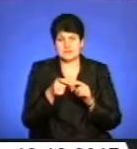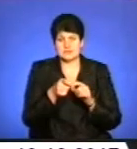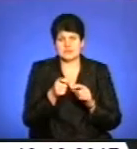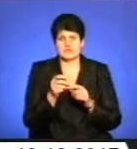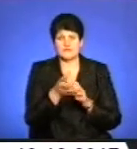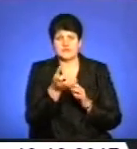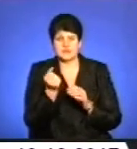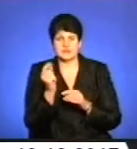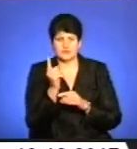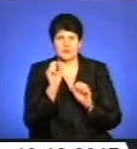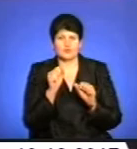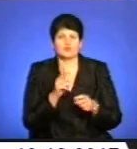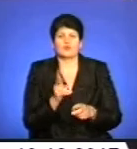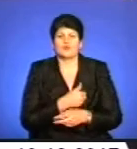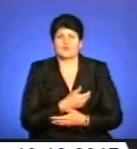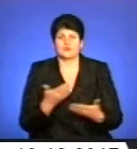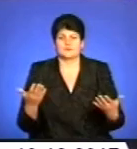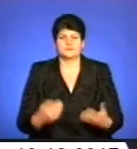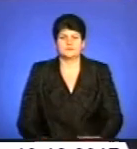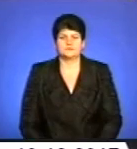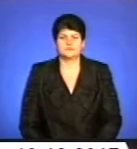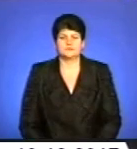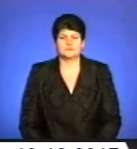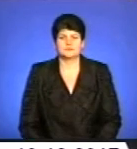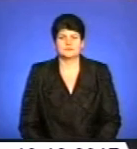охочі. Соломія Струс, Василь Панчук, Вісті ТТБ.